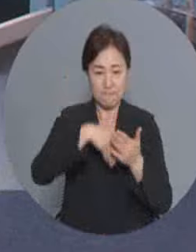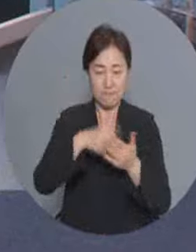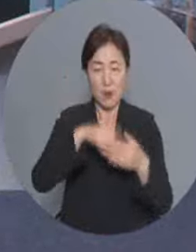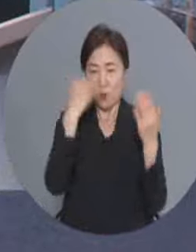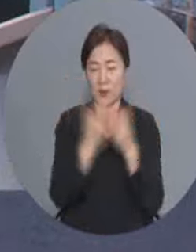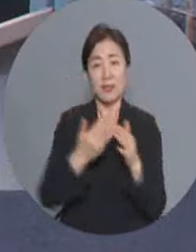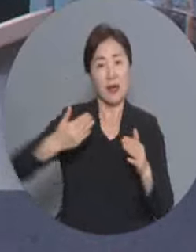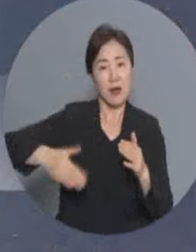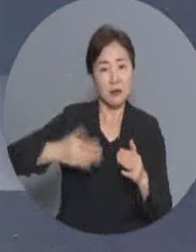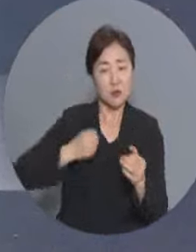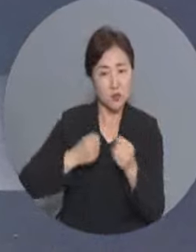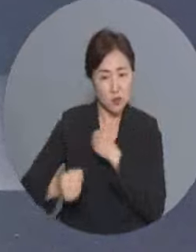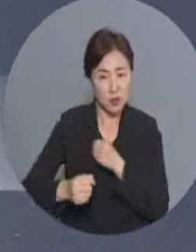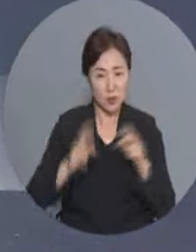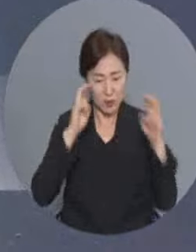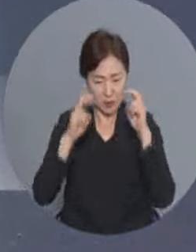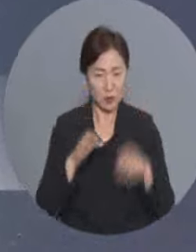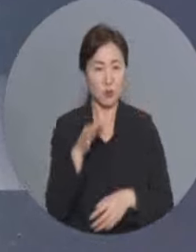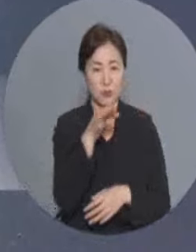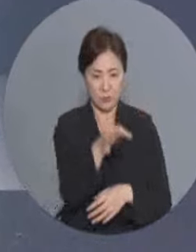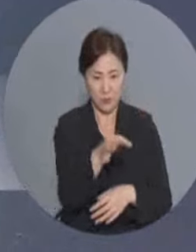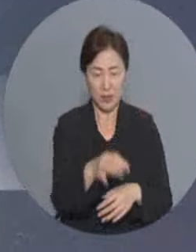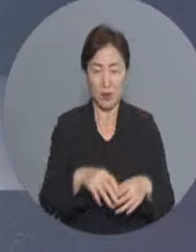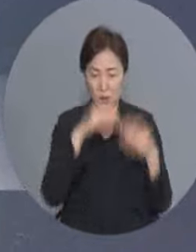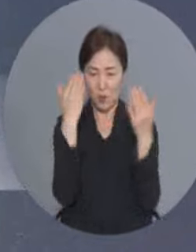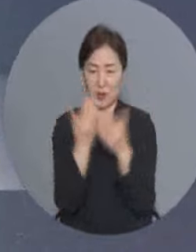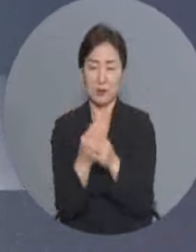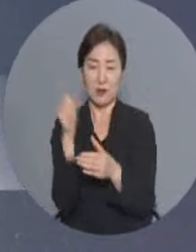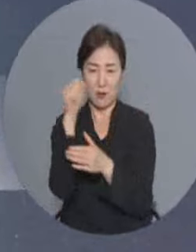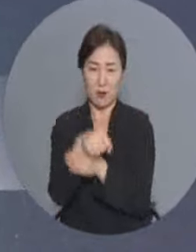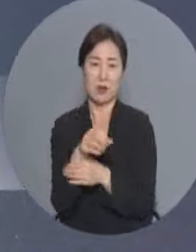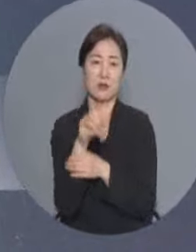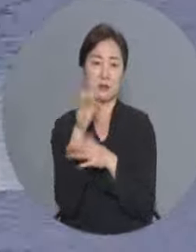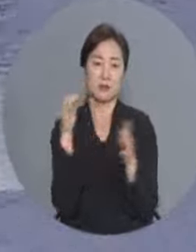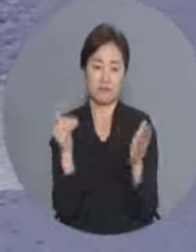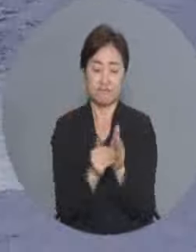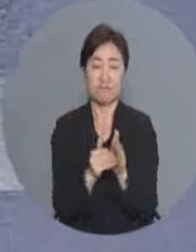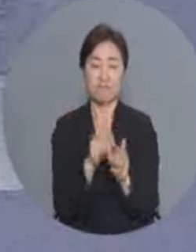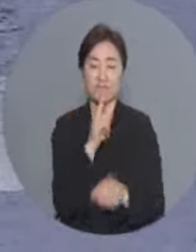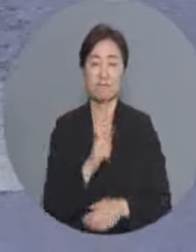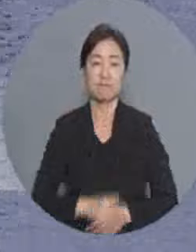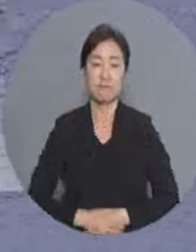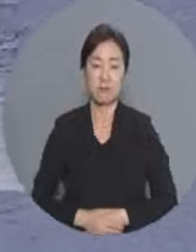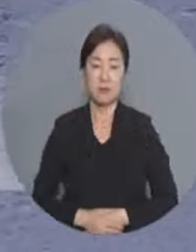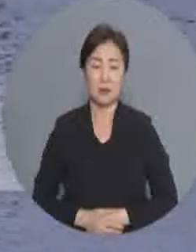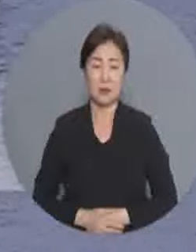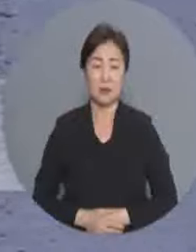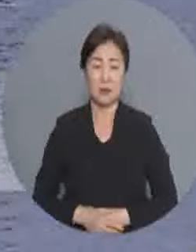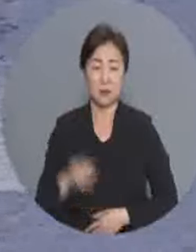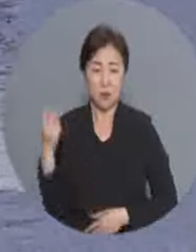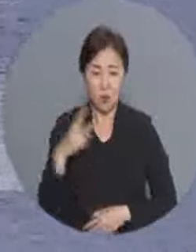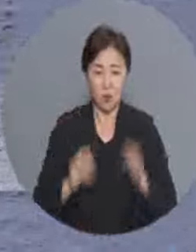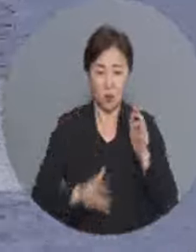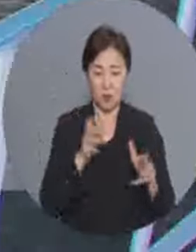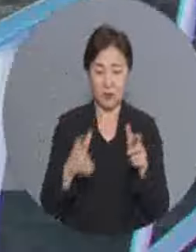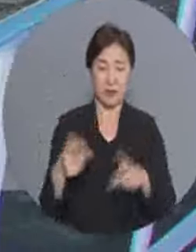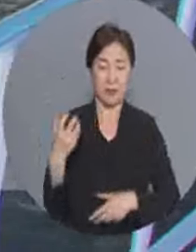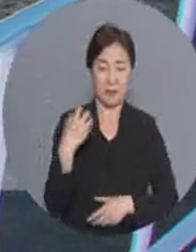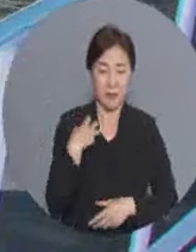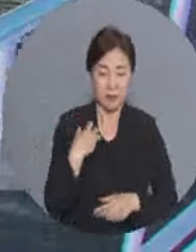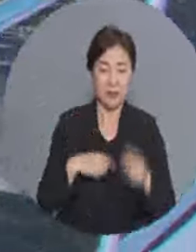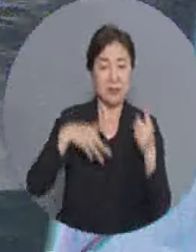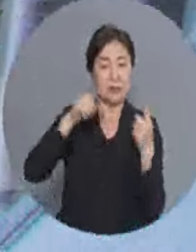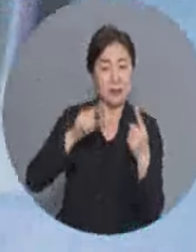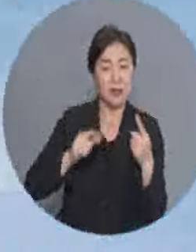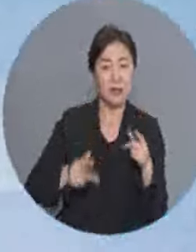끝나기도 전에 업체에 대금을 먼저 주고 준공 승인까지 내어준 겁니다. 설상가상으로 공사를 맡은 업체는 1차